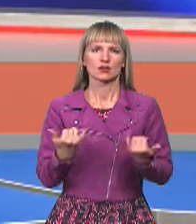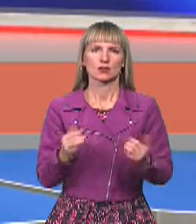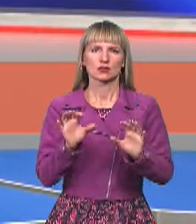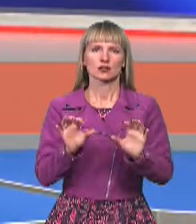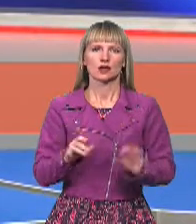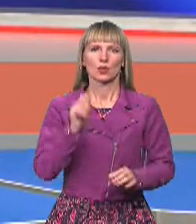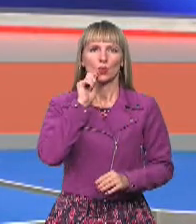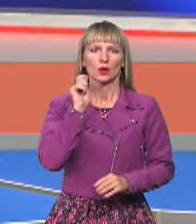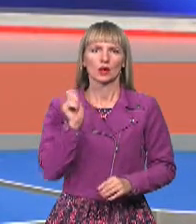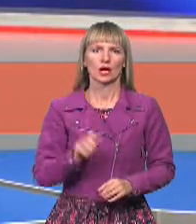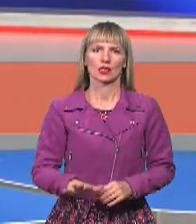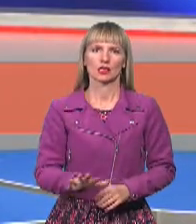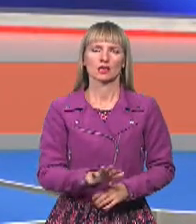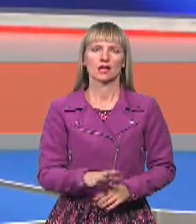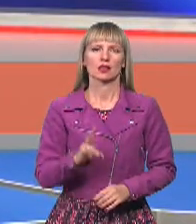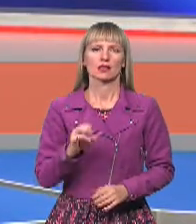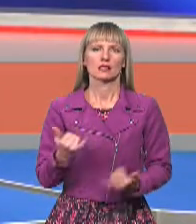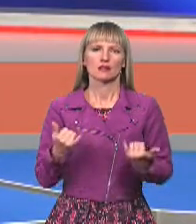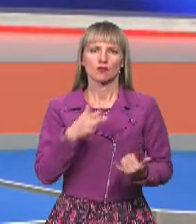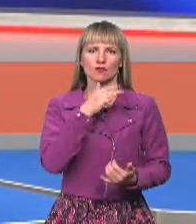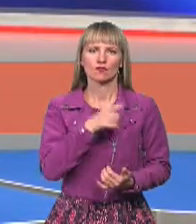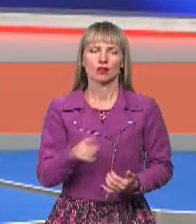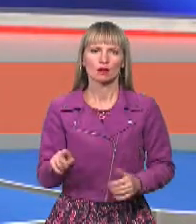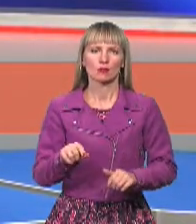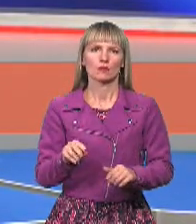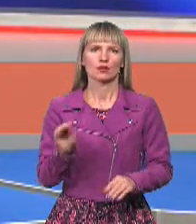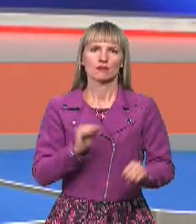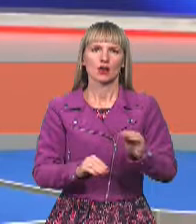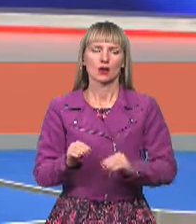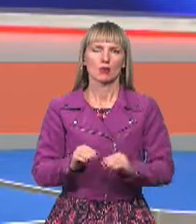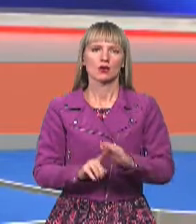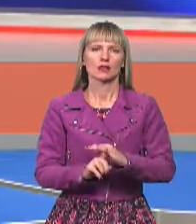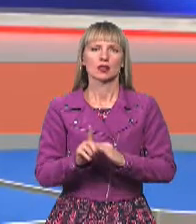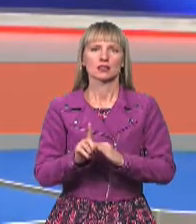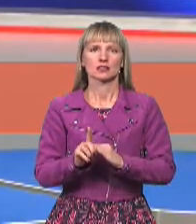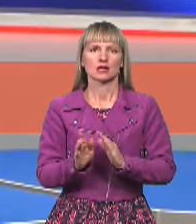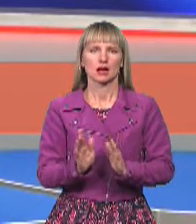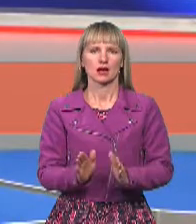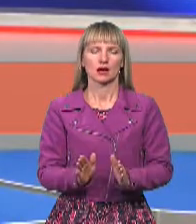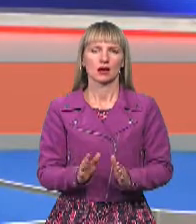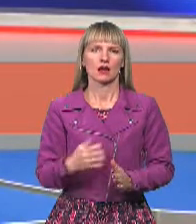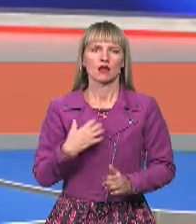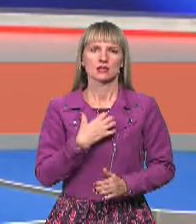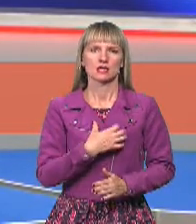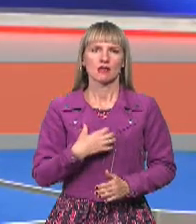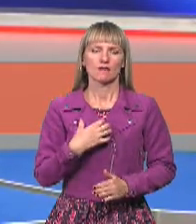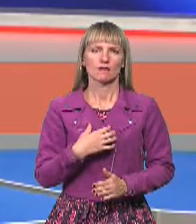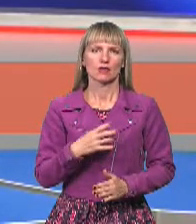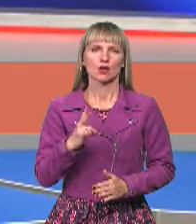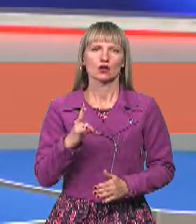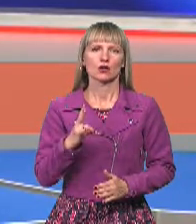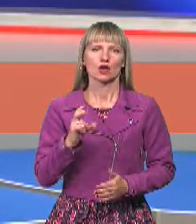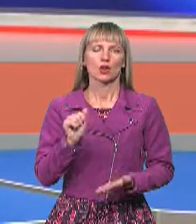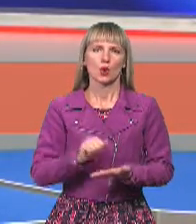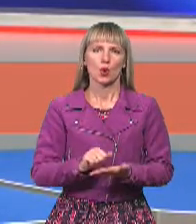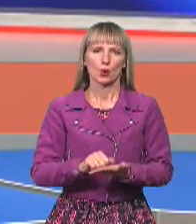законодательство Украины. На сегодняшний момент сформирован, так скажем, костяк основной нормативных документов,